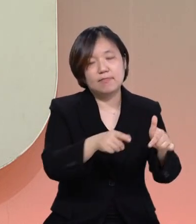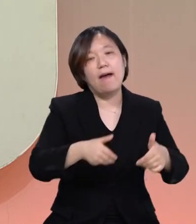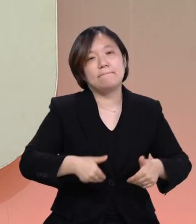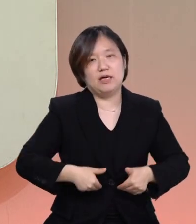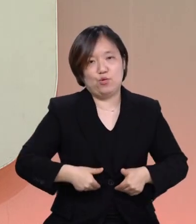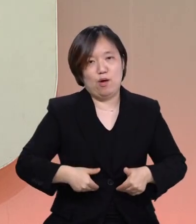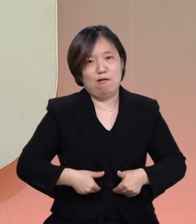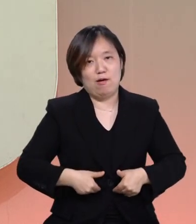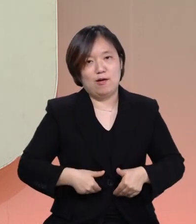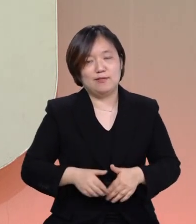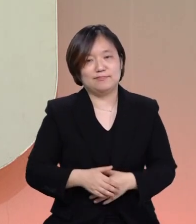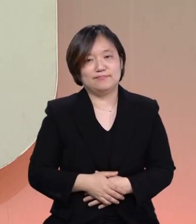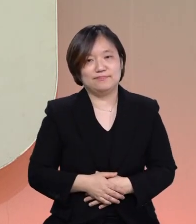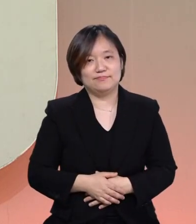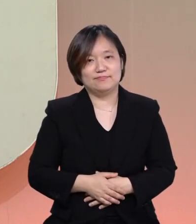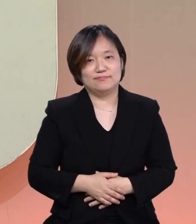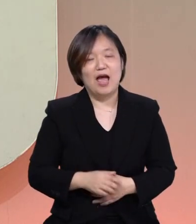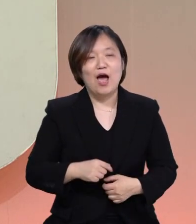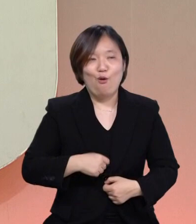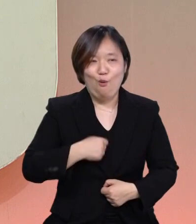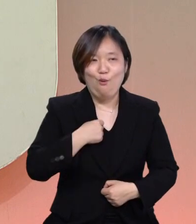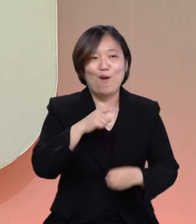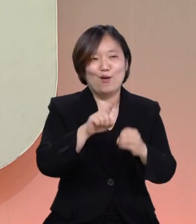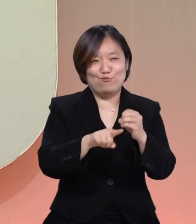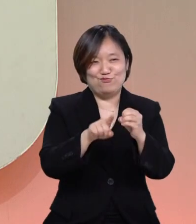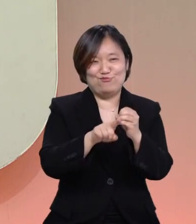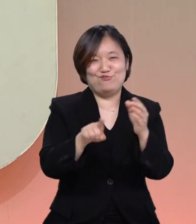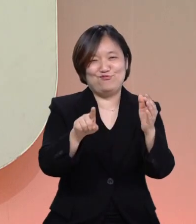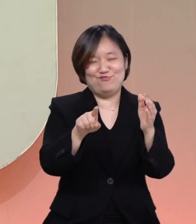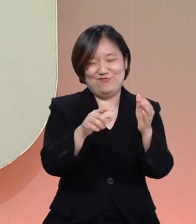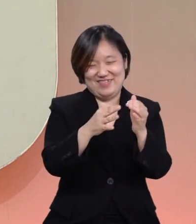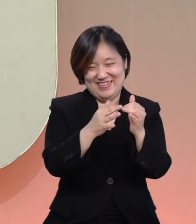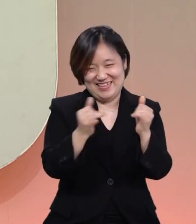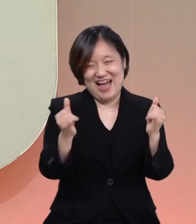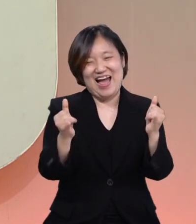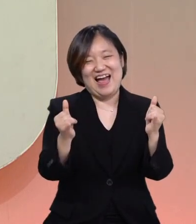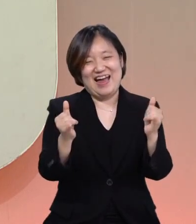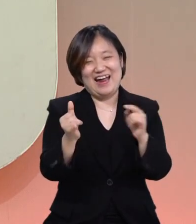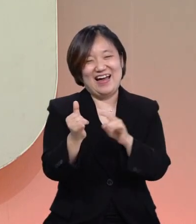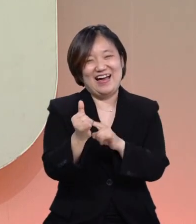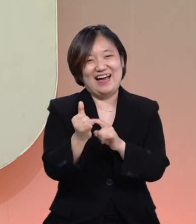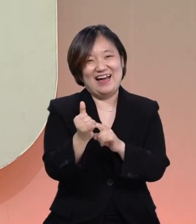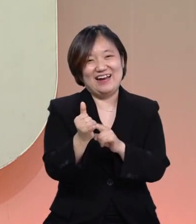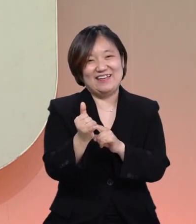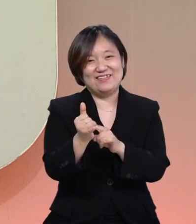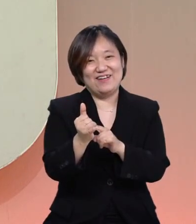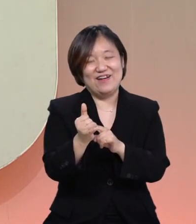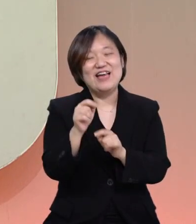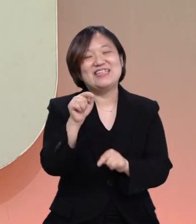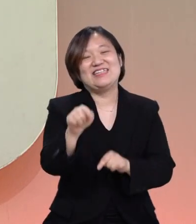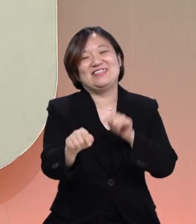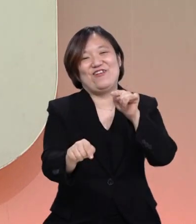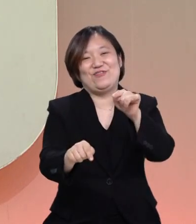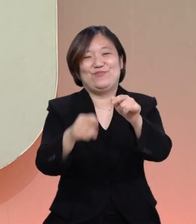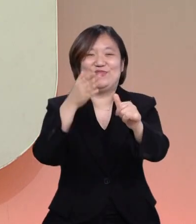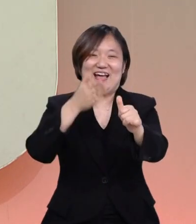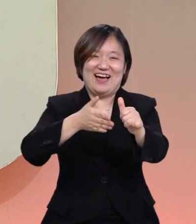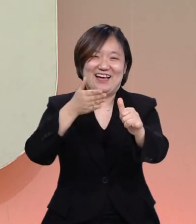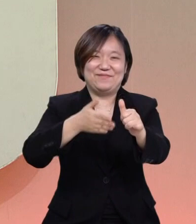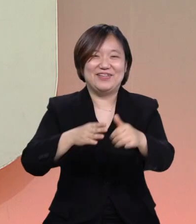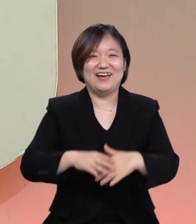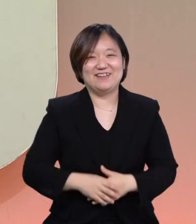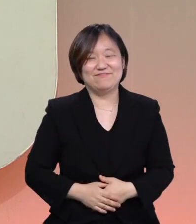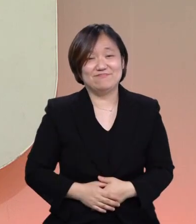갖추셔서 그런 올바른 불자로서 그렇게 뚜벅뚜벅 나아가시기 바랍니다